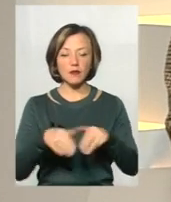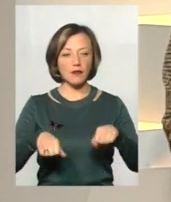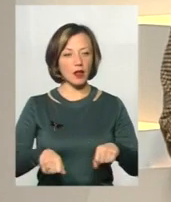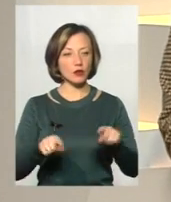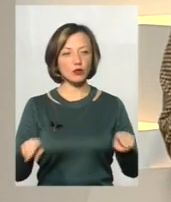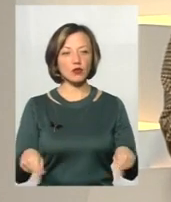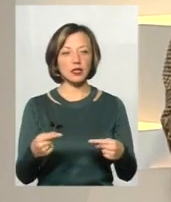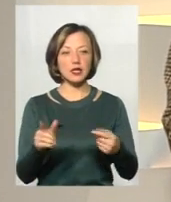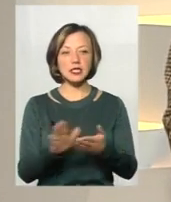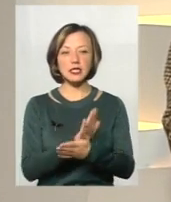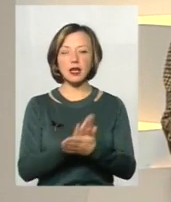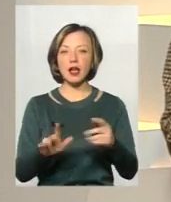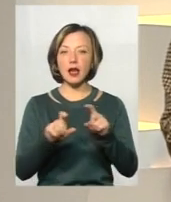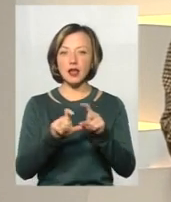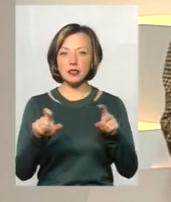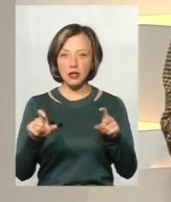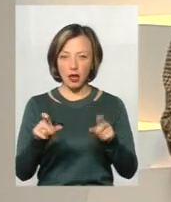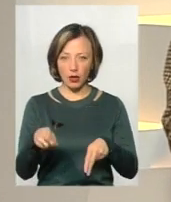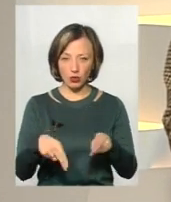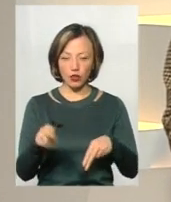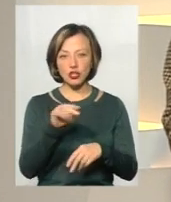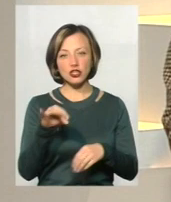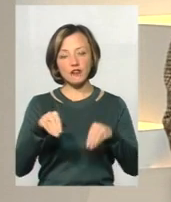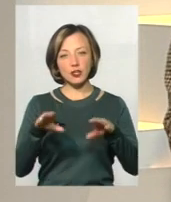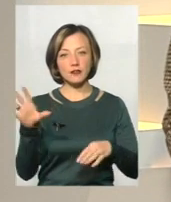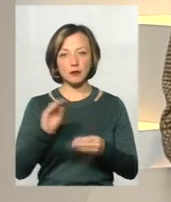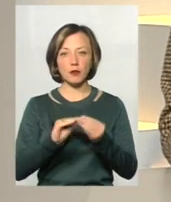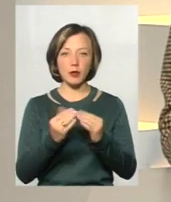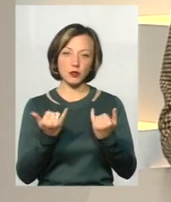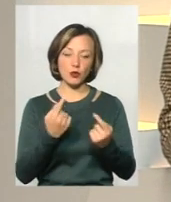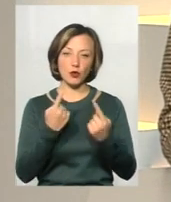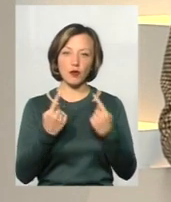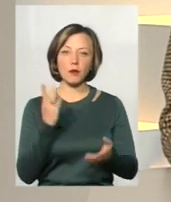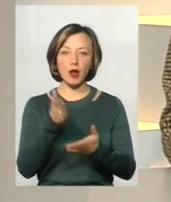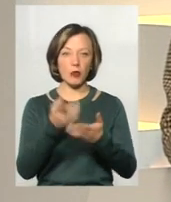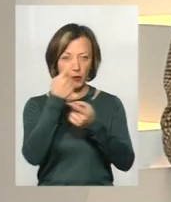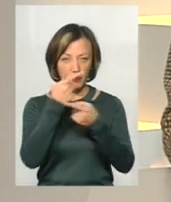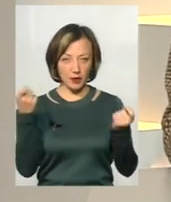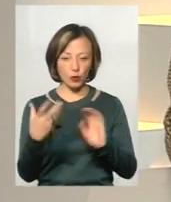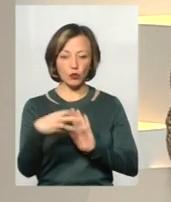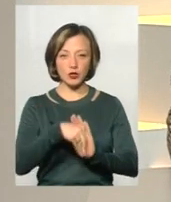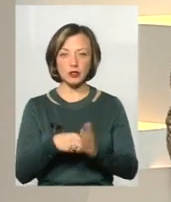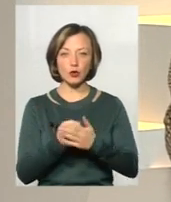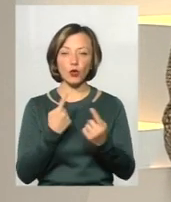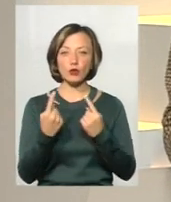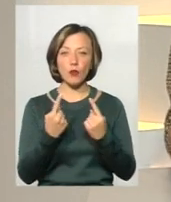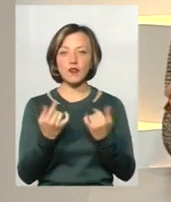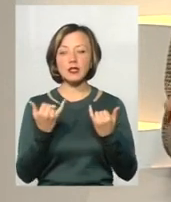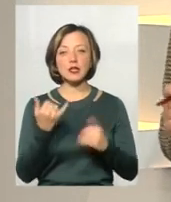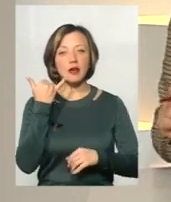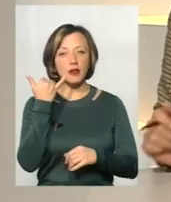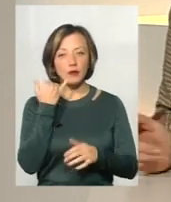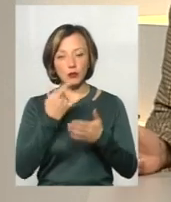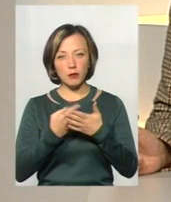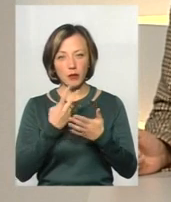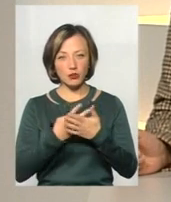створити стерилізатор. Чи вирішить він усі проблеми, говоримо сьогодні. Працюємо для вас у прямому ефірі, тому долучайтесь до розмови за телефонами,